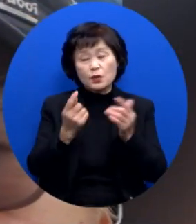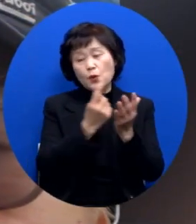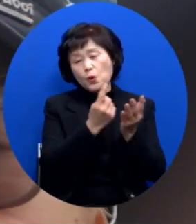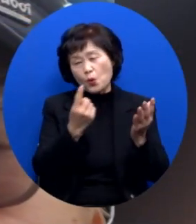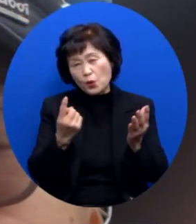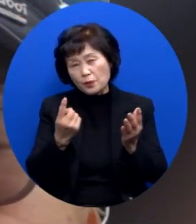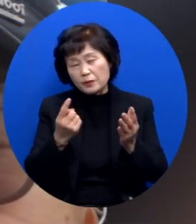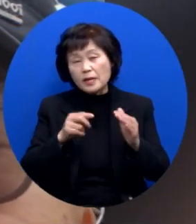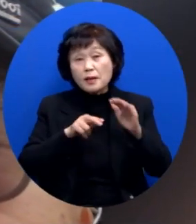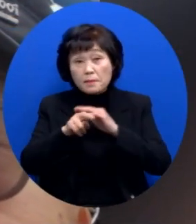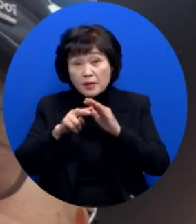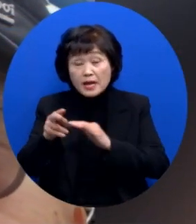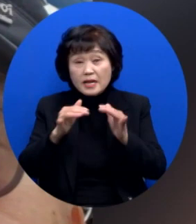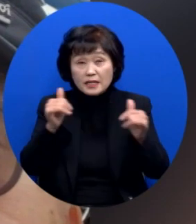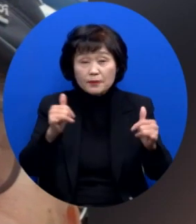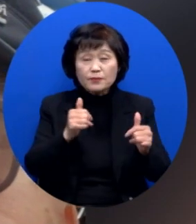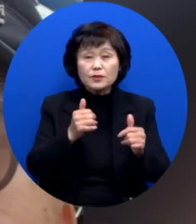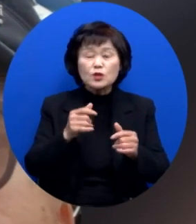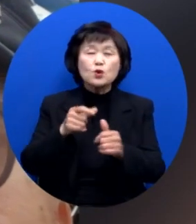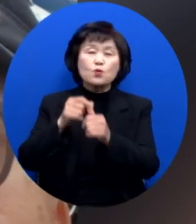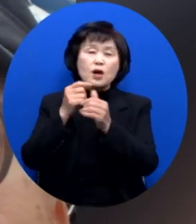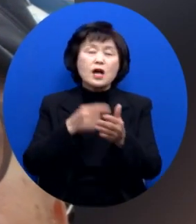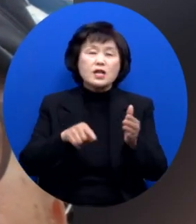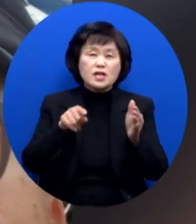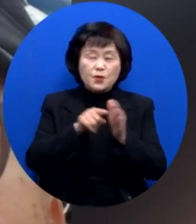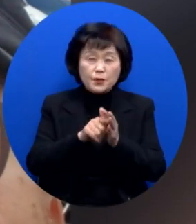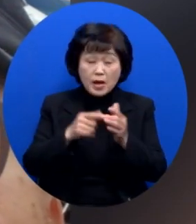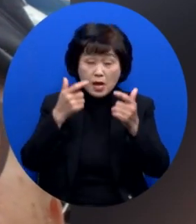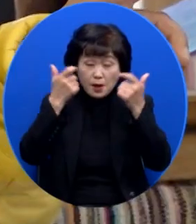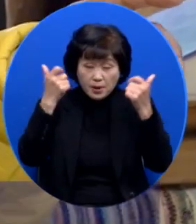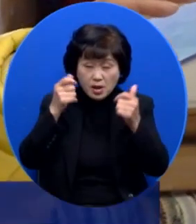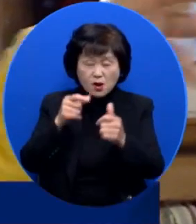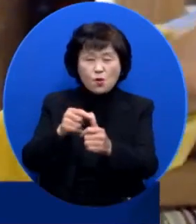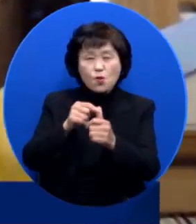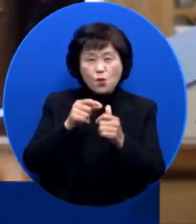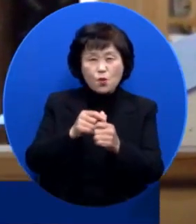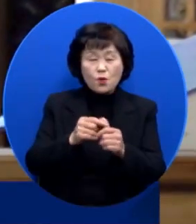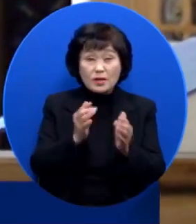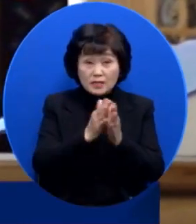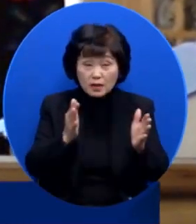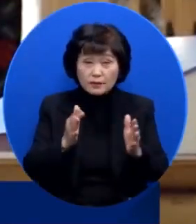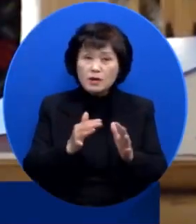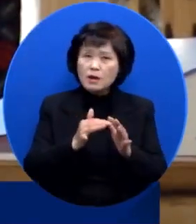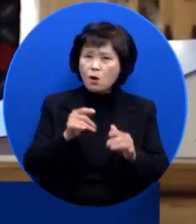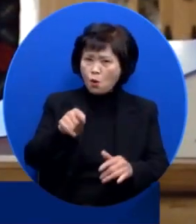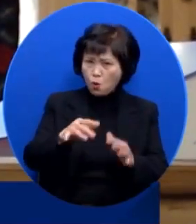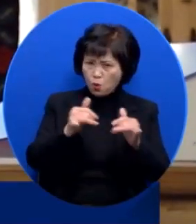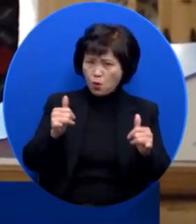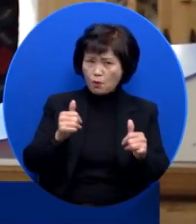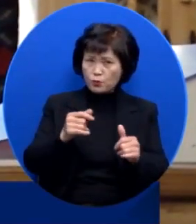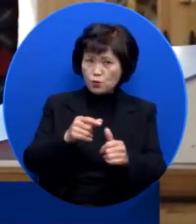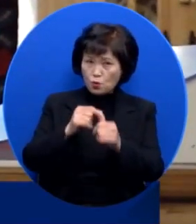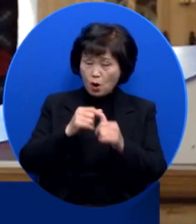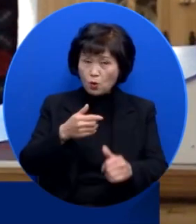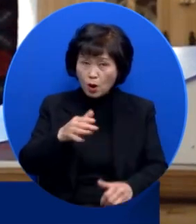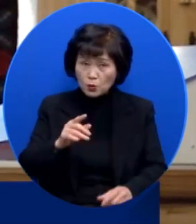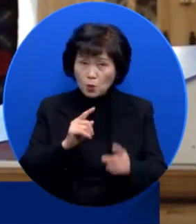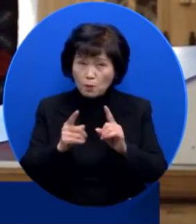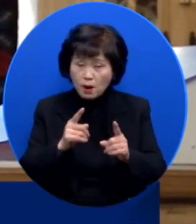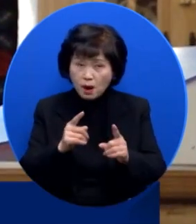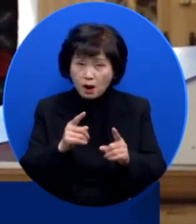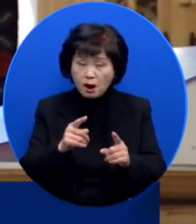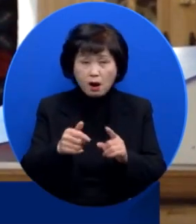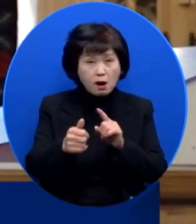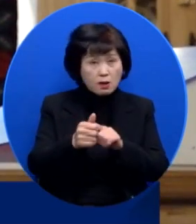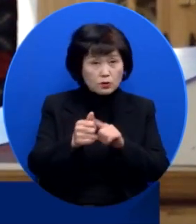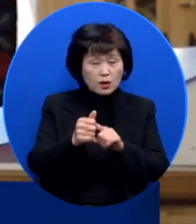난민들을 구하기 위해 목숨 걸고 국경을 오갑니다. 사람들 구하러 간다는 거예요. 니콜라이브에서도 지금 미국